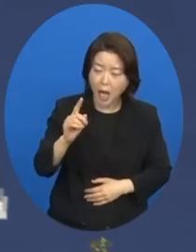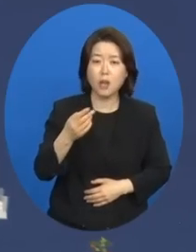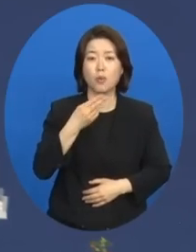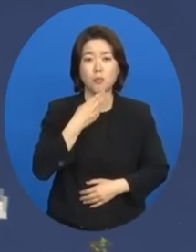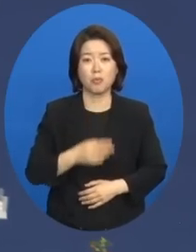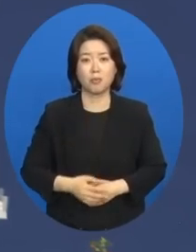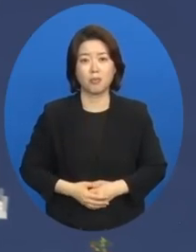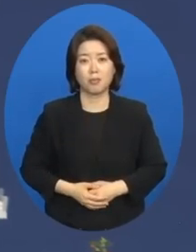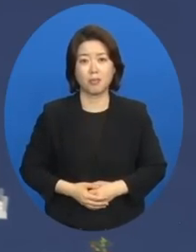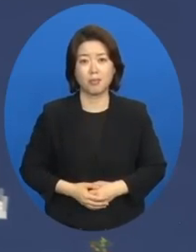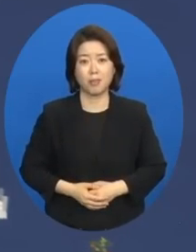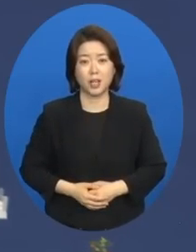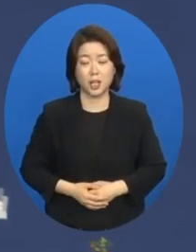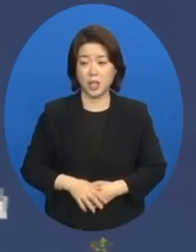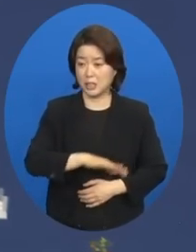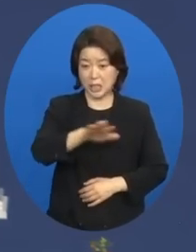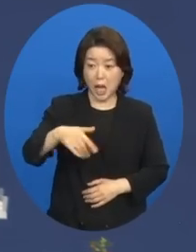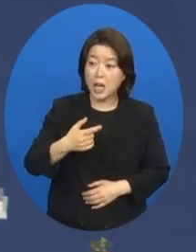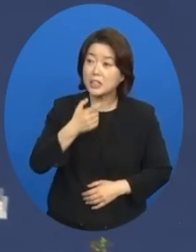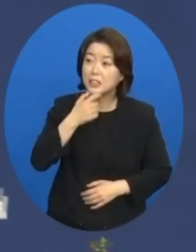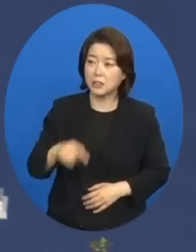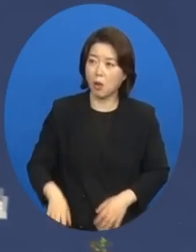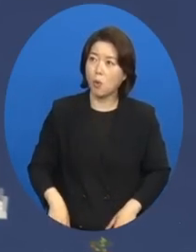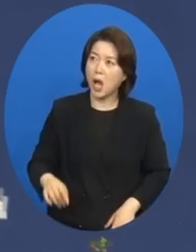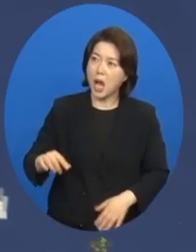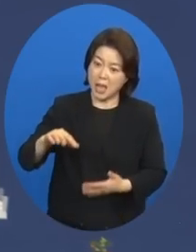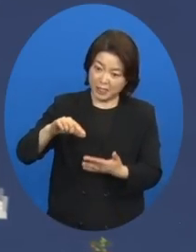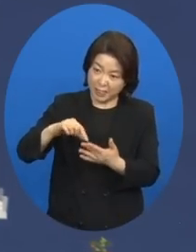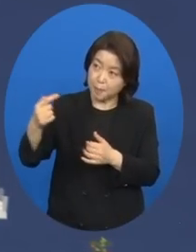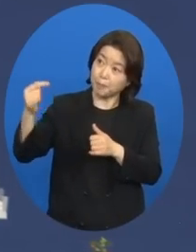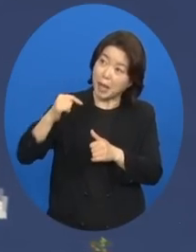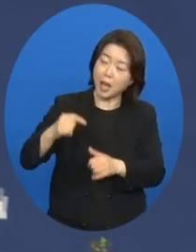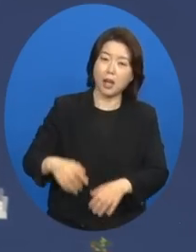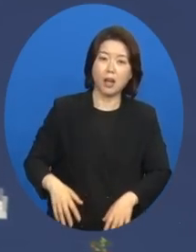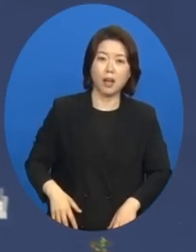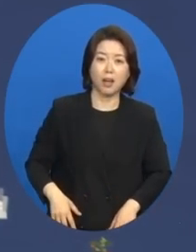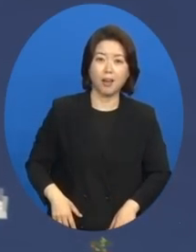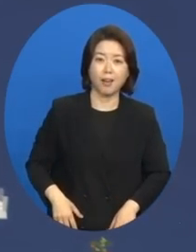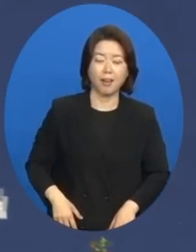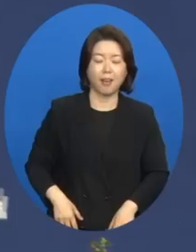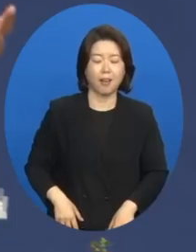없어요. 다 하기 싫은 것만 어쩜 이렇게 정확하게 하라고 했는지 몰라.